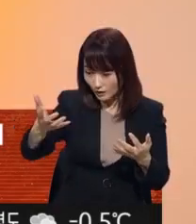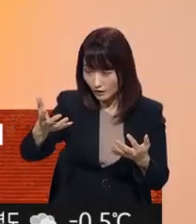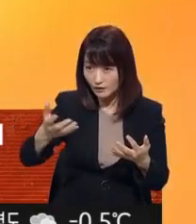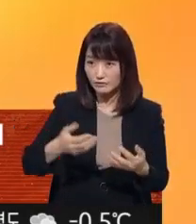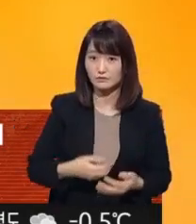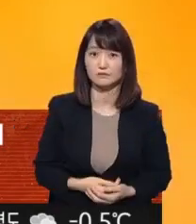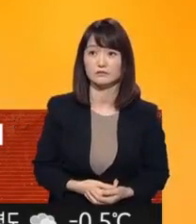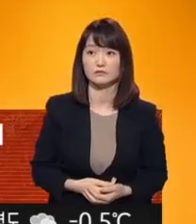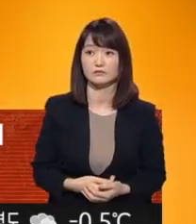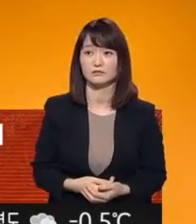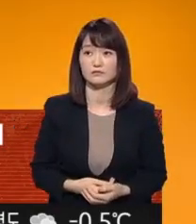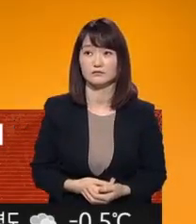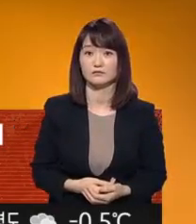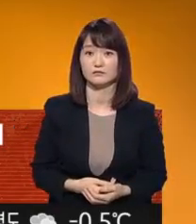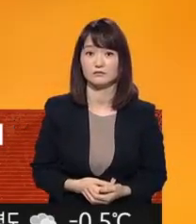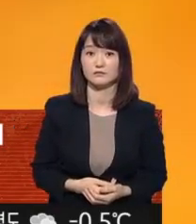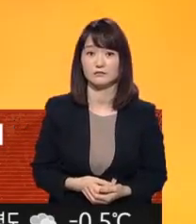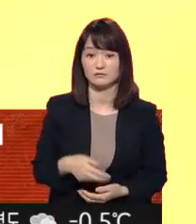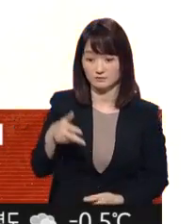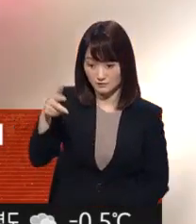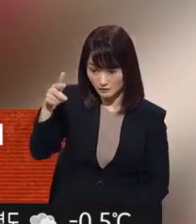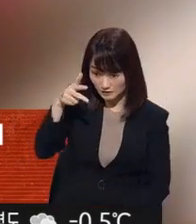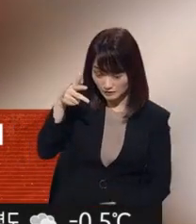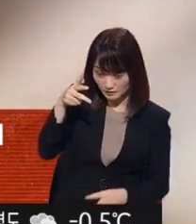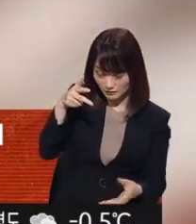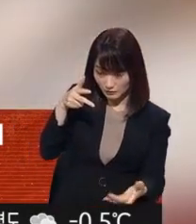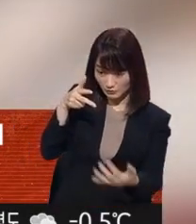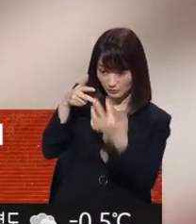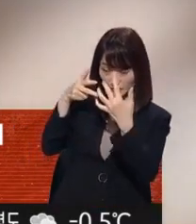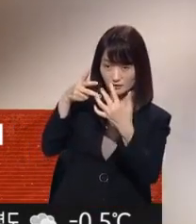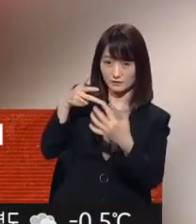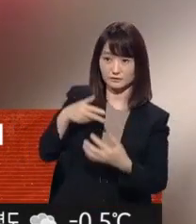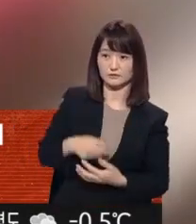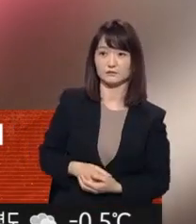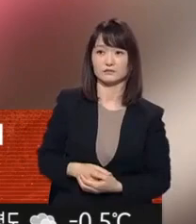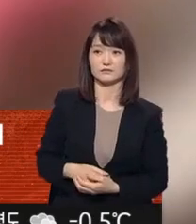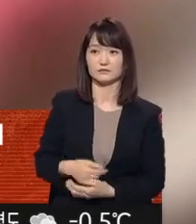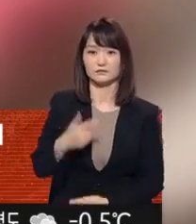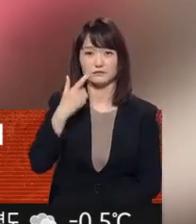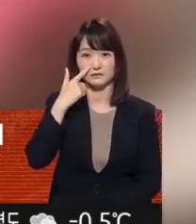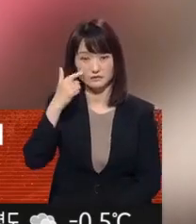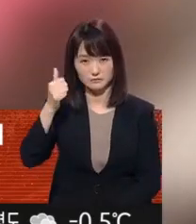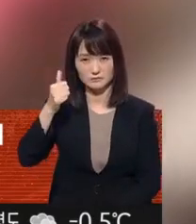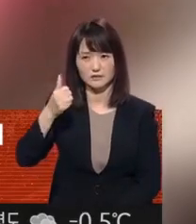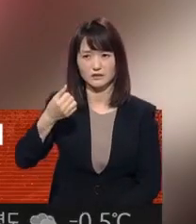카메라, 이거 찍고 있던 사람한테 불길이 확 온 거예요, 지금. 네, 뿐만 아니라 부자에게도 불길이